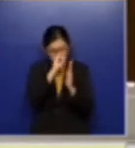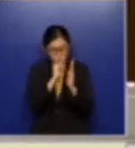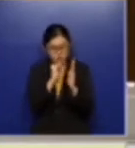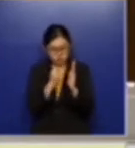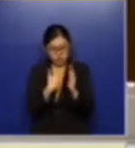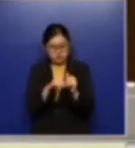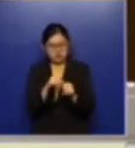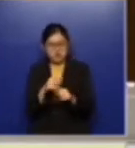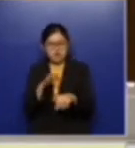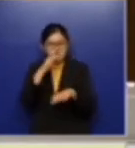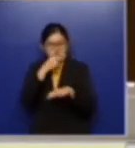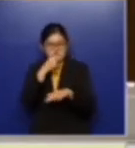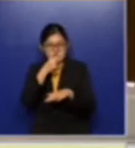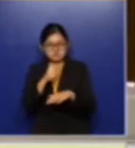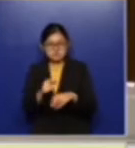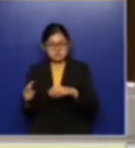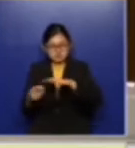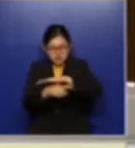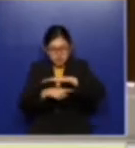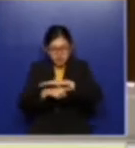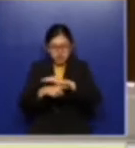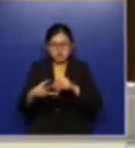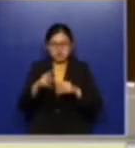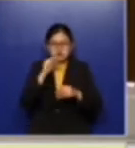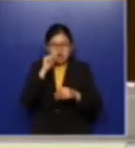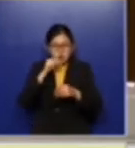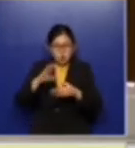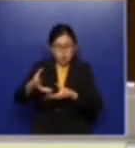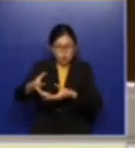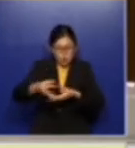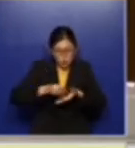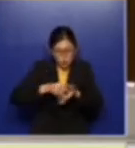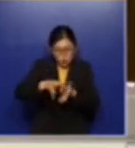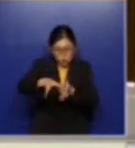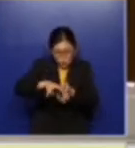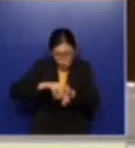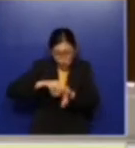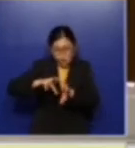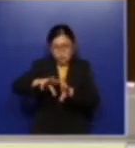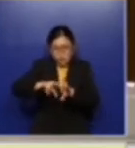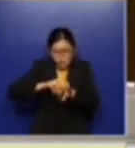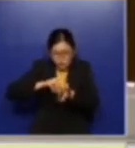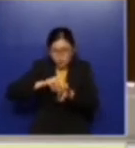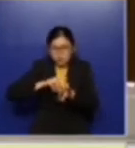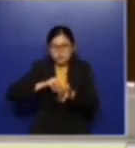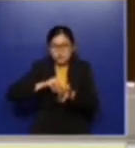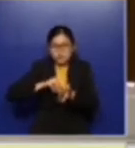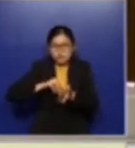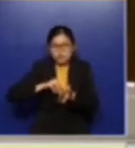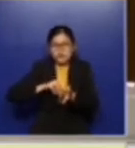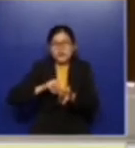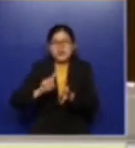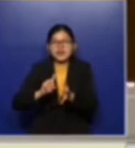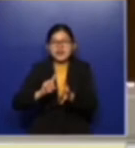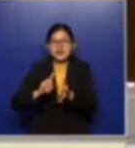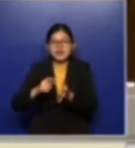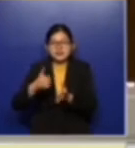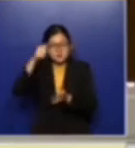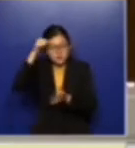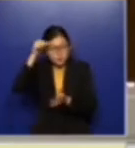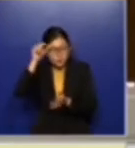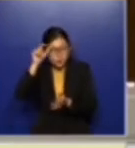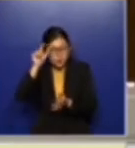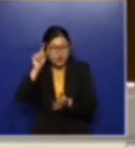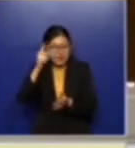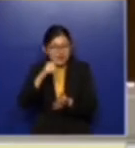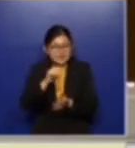นาก็สูบน้ำสูบน้ำสูบไปส่งมาวันละ22เราห